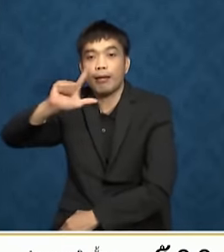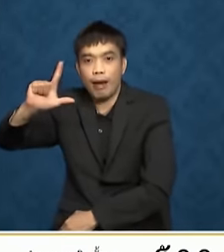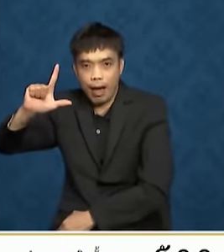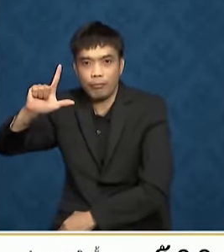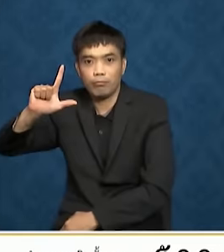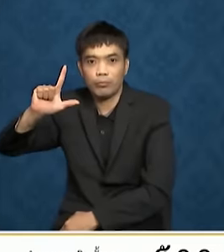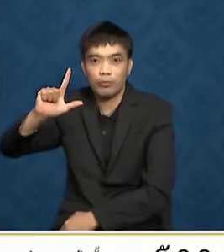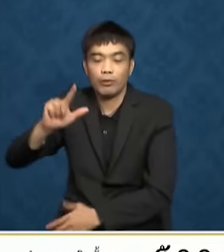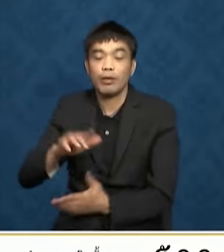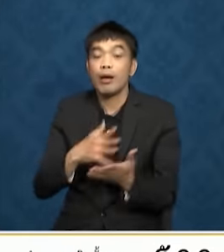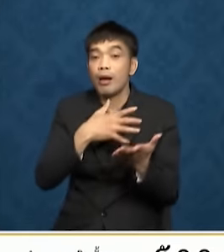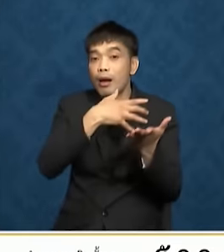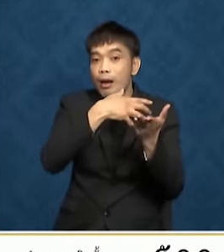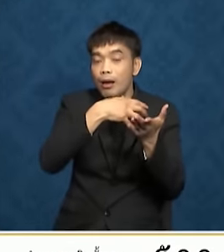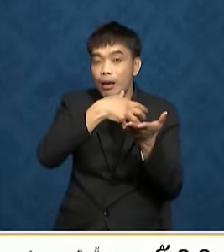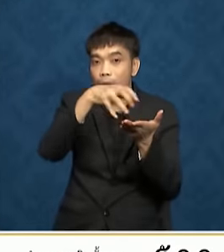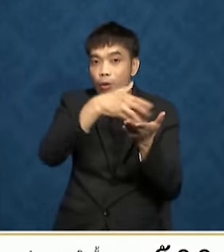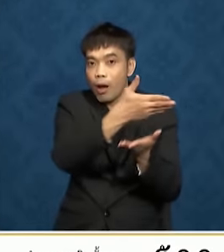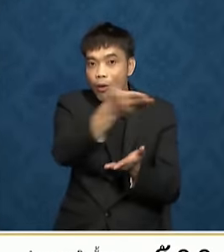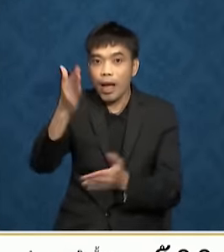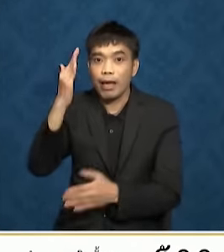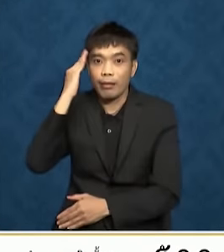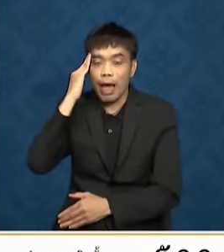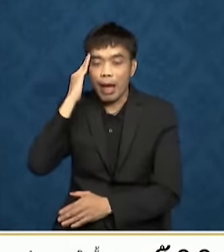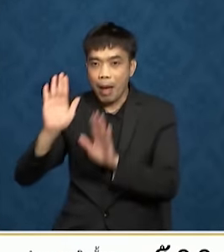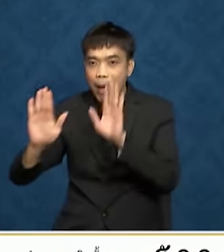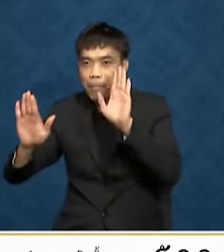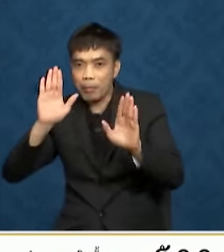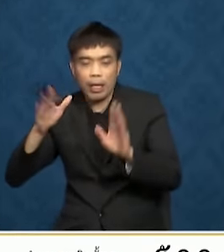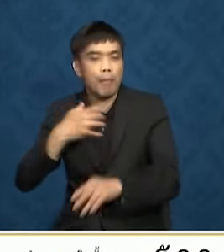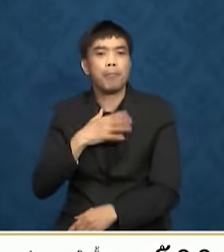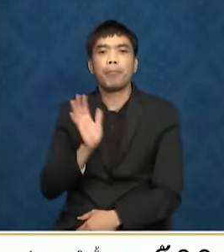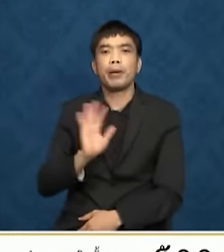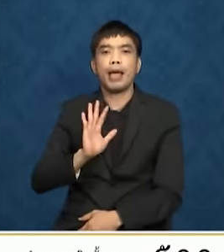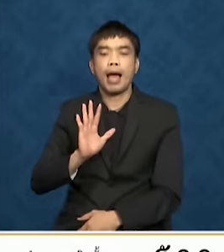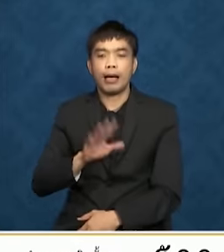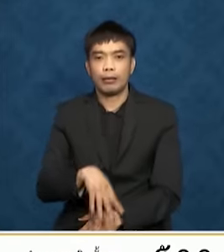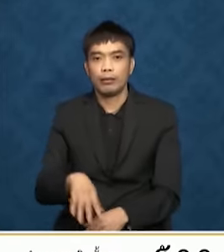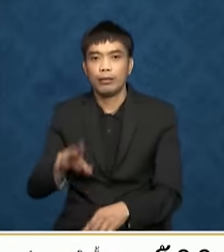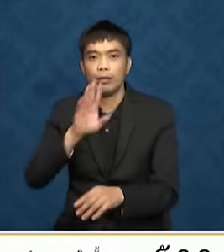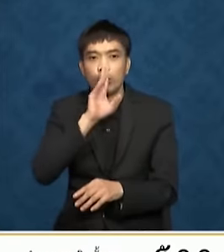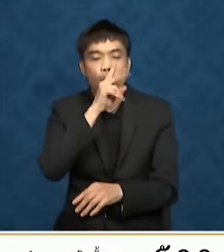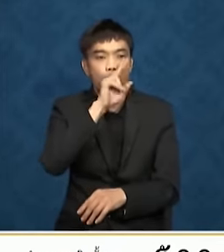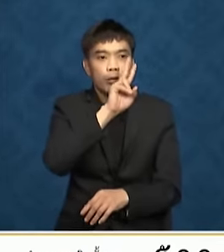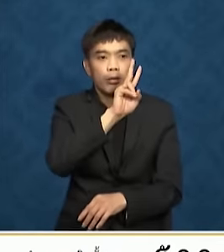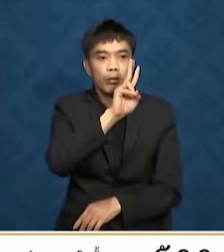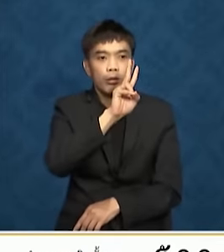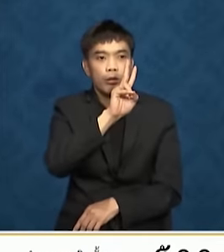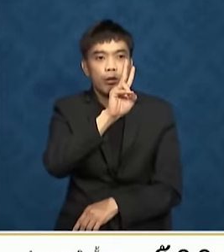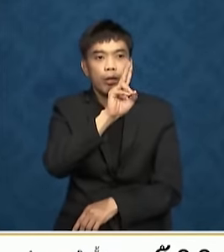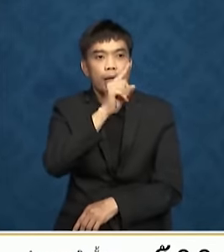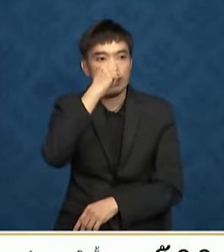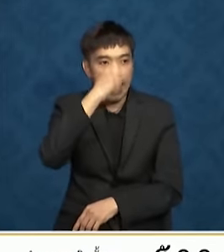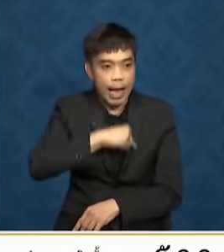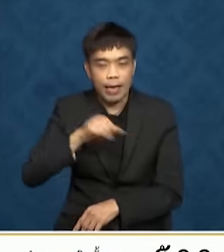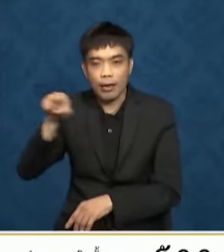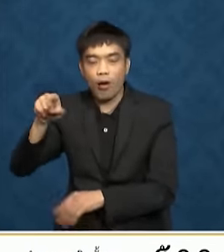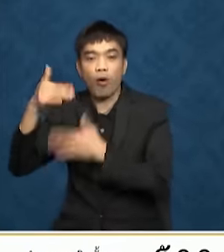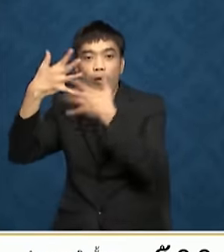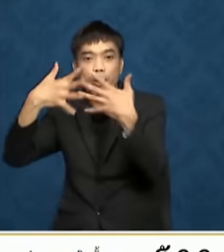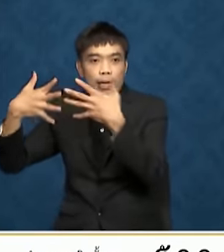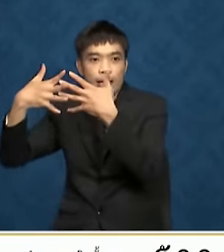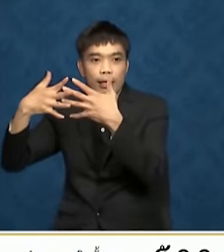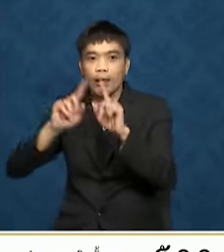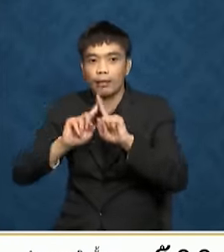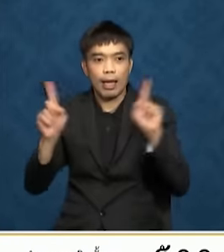อาจท่านประธานกับประชาชนไว้ผมไม่ได้ต้องการที่จะเปรียบเทียบ 1, 275ล้านบาทของไทยกับอเมริกา500,000ล้านบาทนะครับมันเป็นการเปรียบ